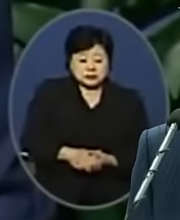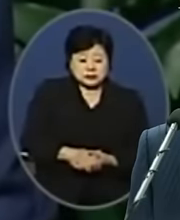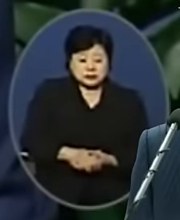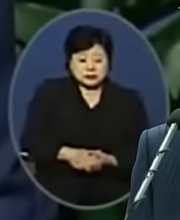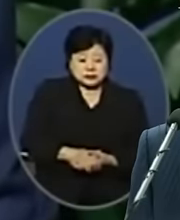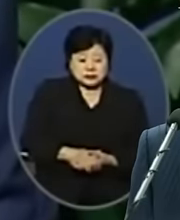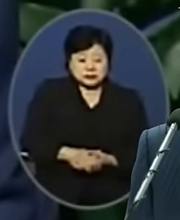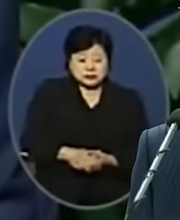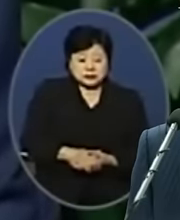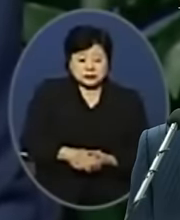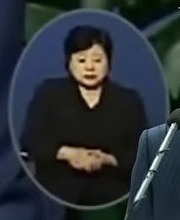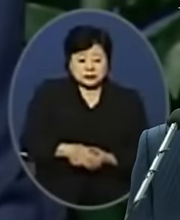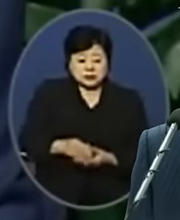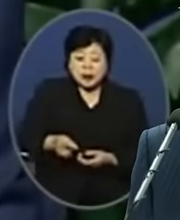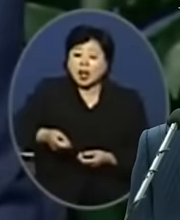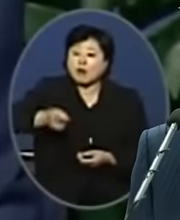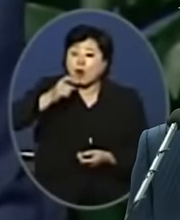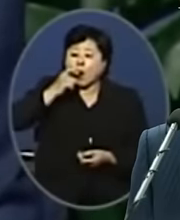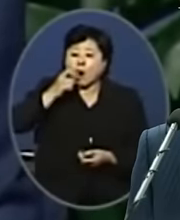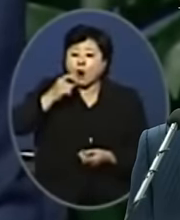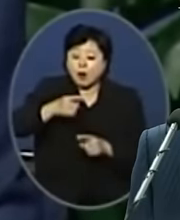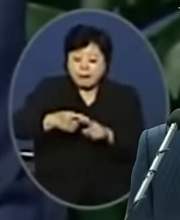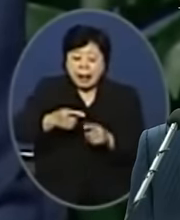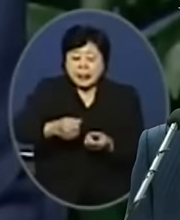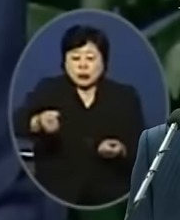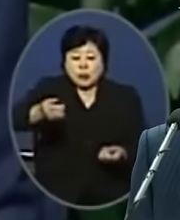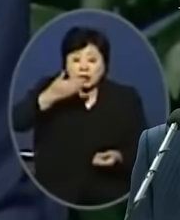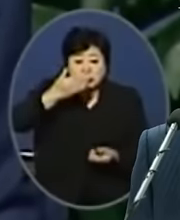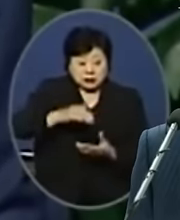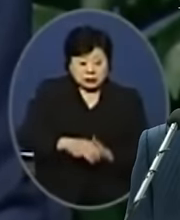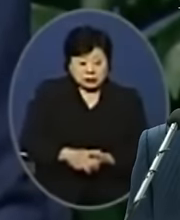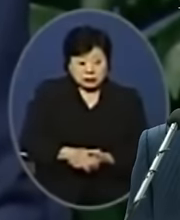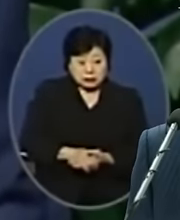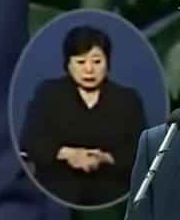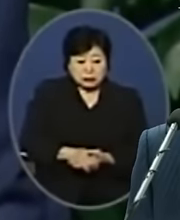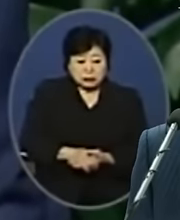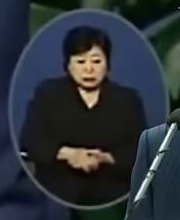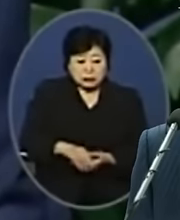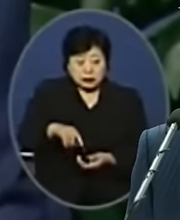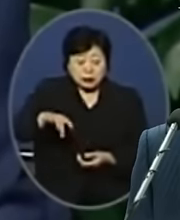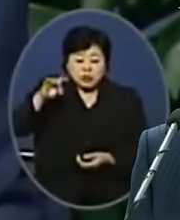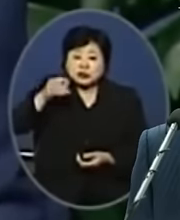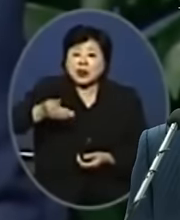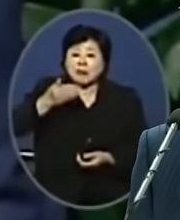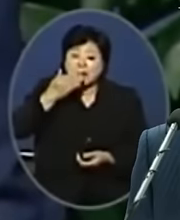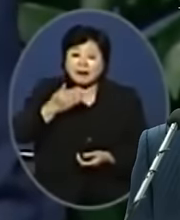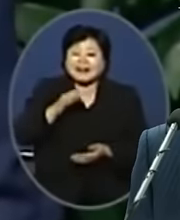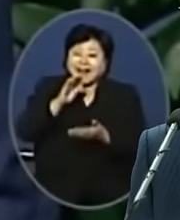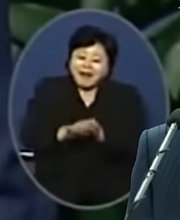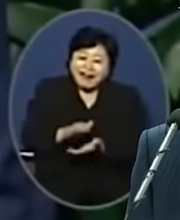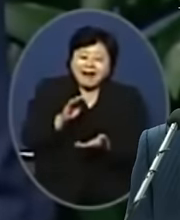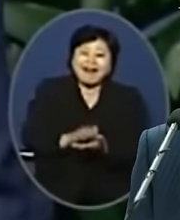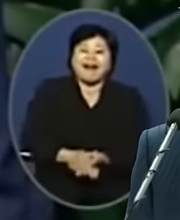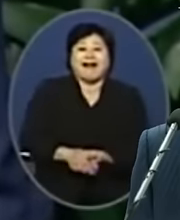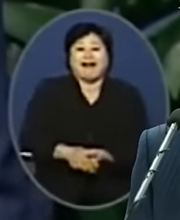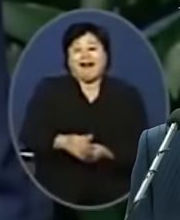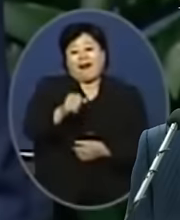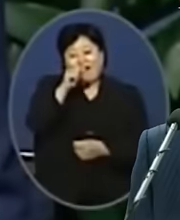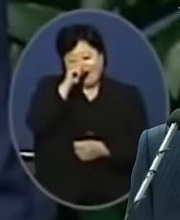내가 한 잔 나누어서 마시자고. 그래서 나누어서 내가 마시니까 하하하하